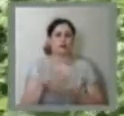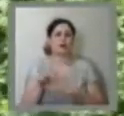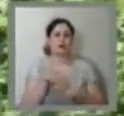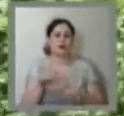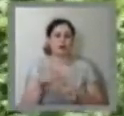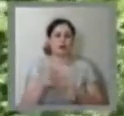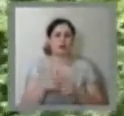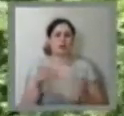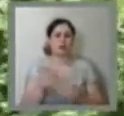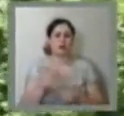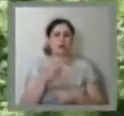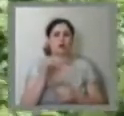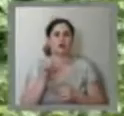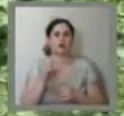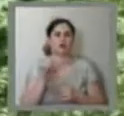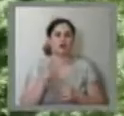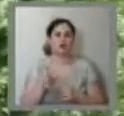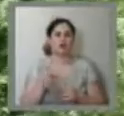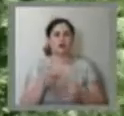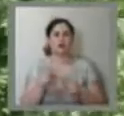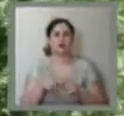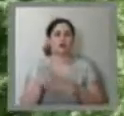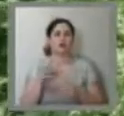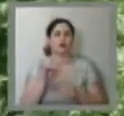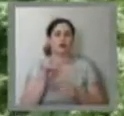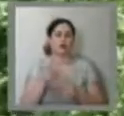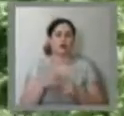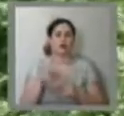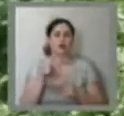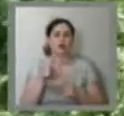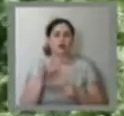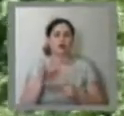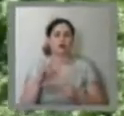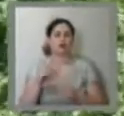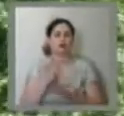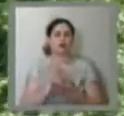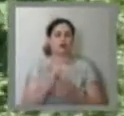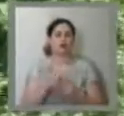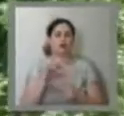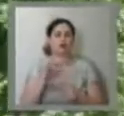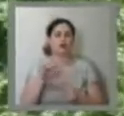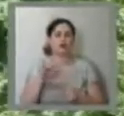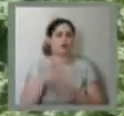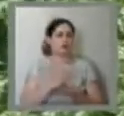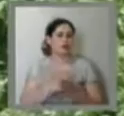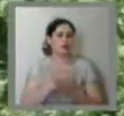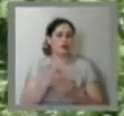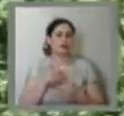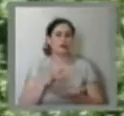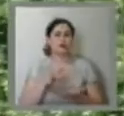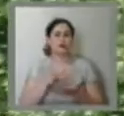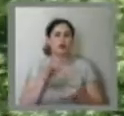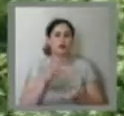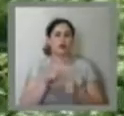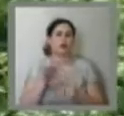маленьких гурточках. Це гуртки екологічного напрямку, це наш основний напрямок нашого центру. І потім вони